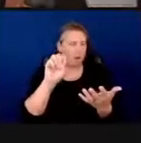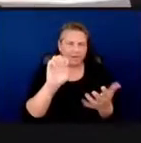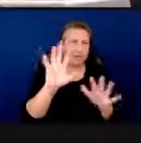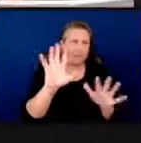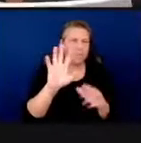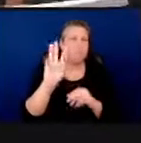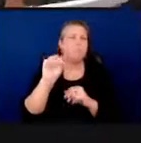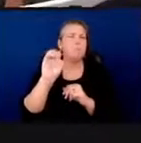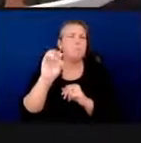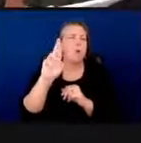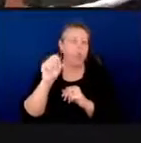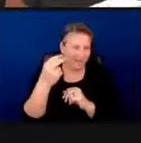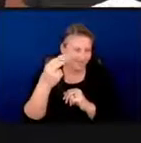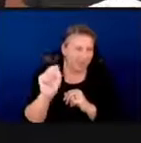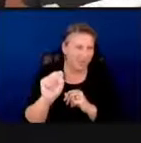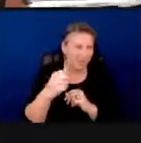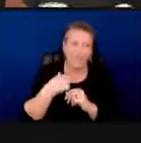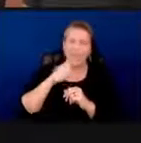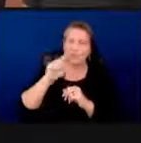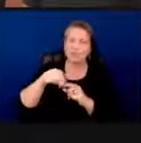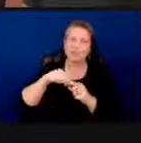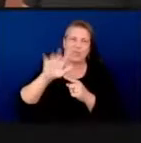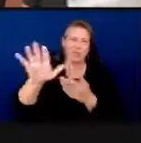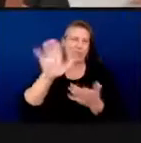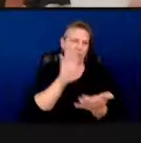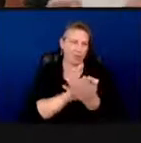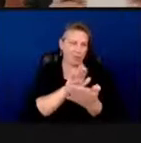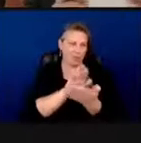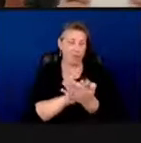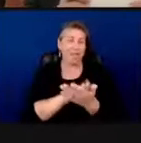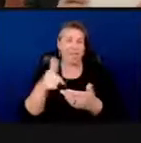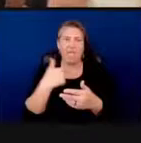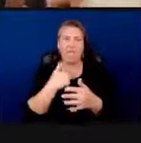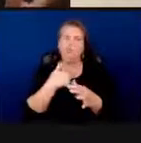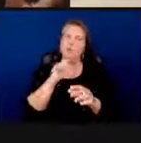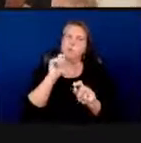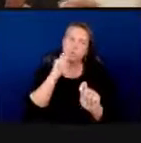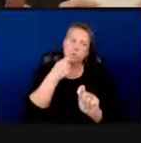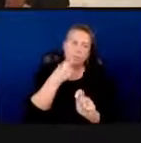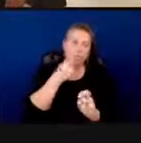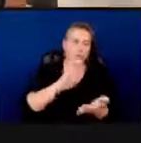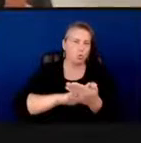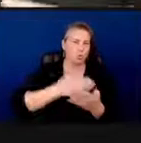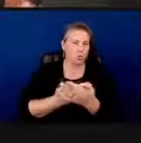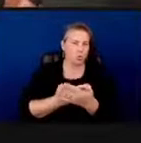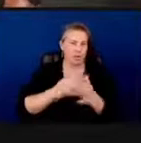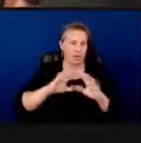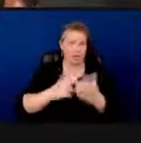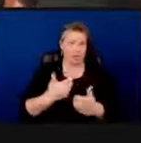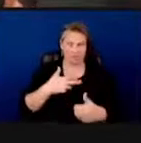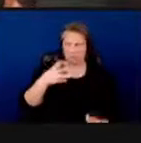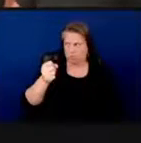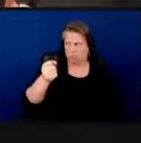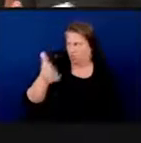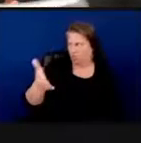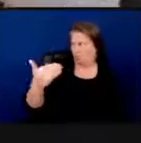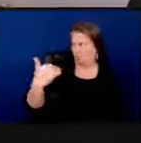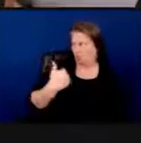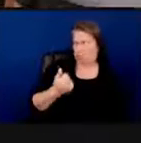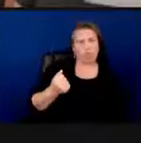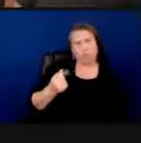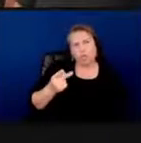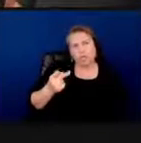الثانوية وبرامج الأكاديمية، فهم لديهم صف الطبخ، وأنا